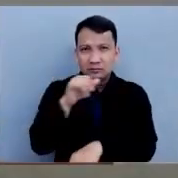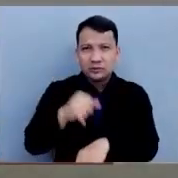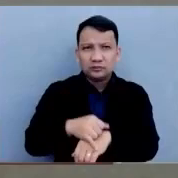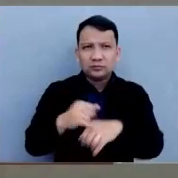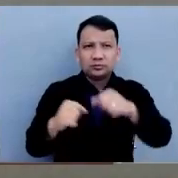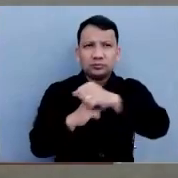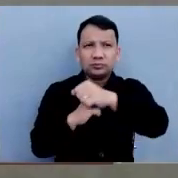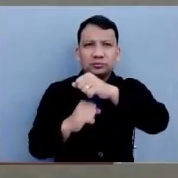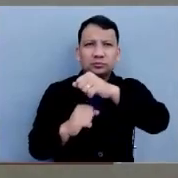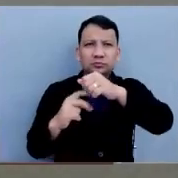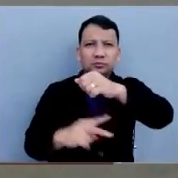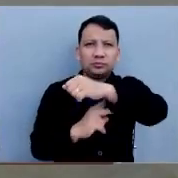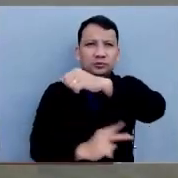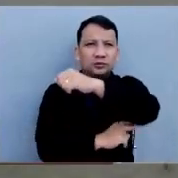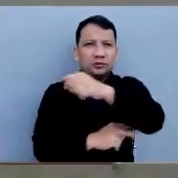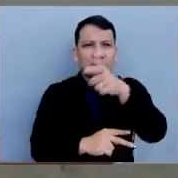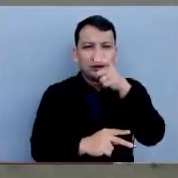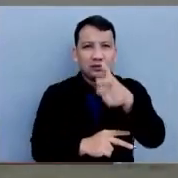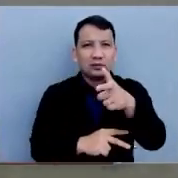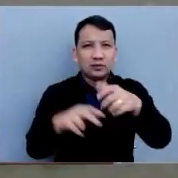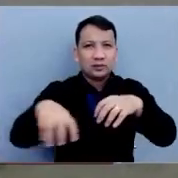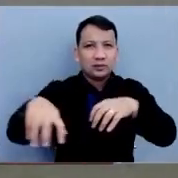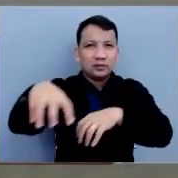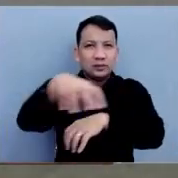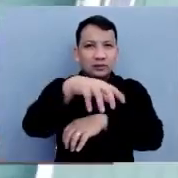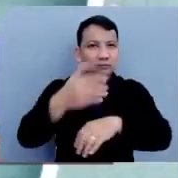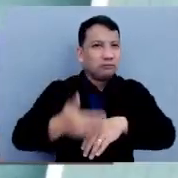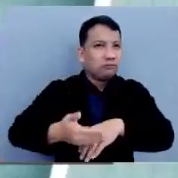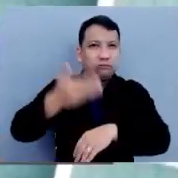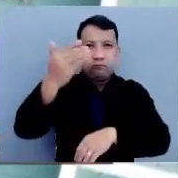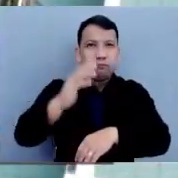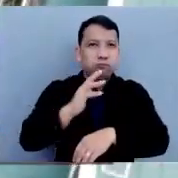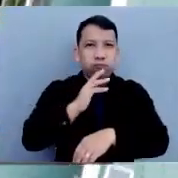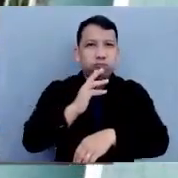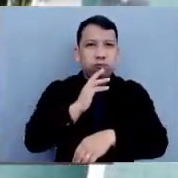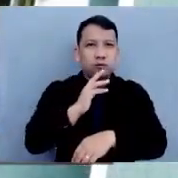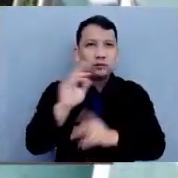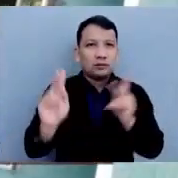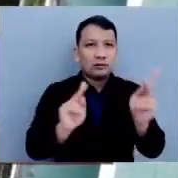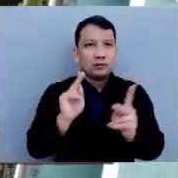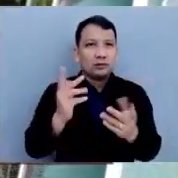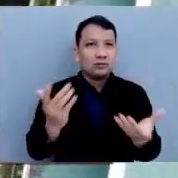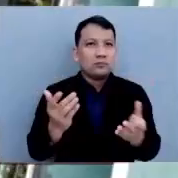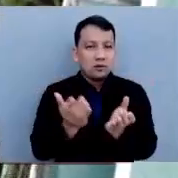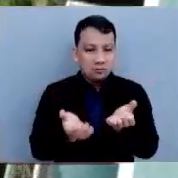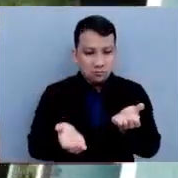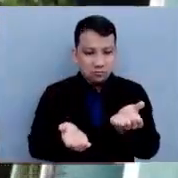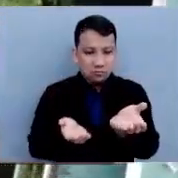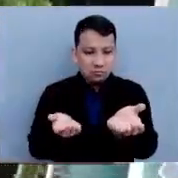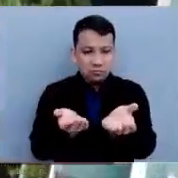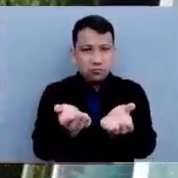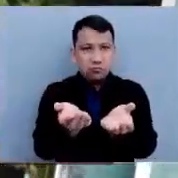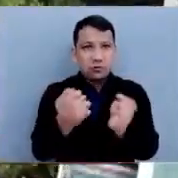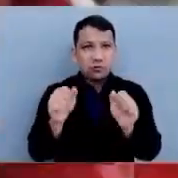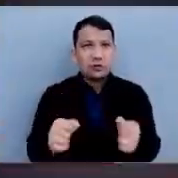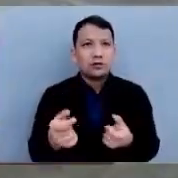ito, lalo't matatanong na napapaligiran din ito ng mataas na tubig. Kaya ang mga residente, bangka ang pangunahing